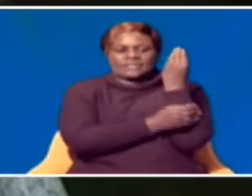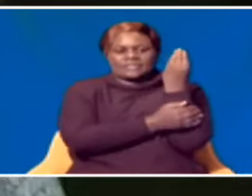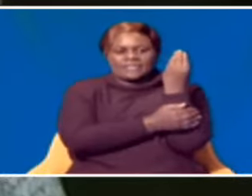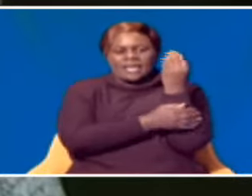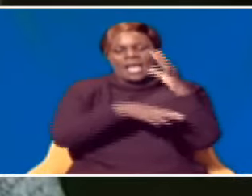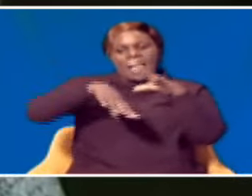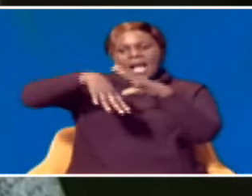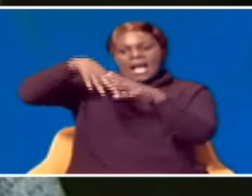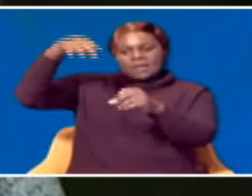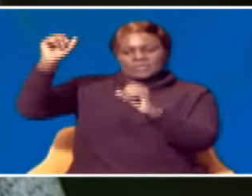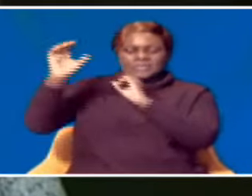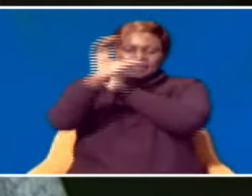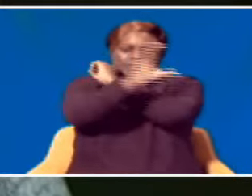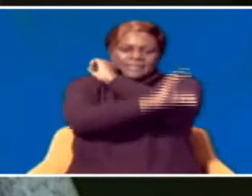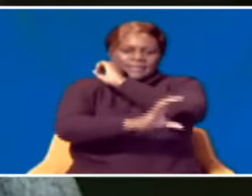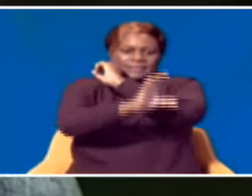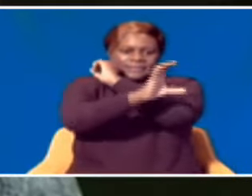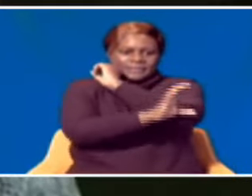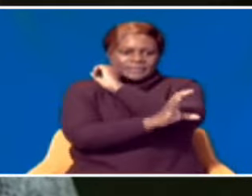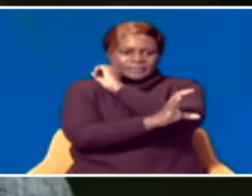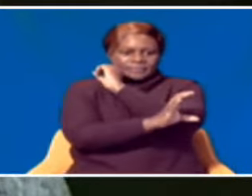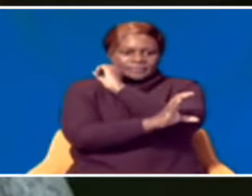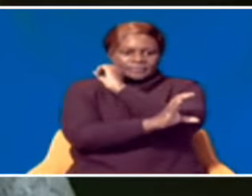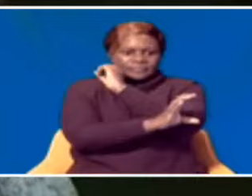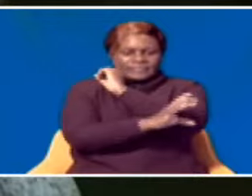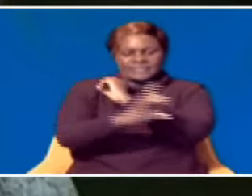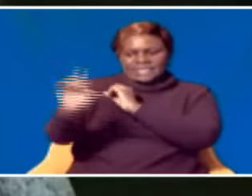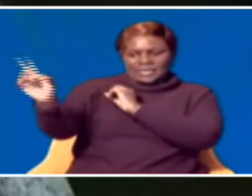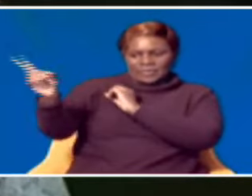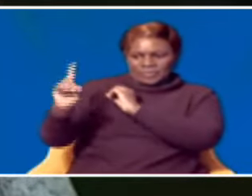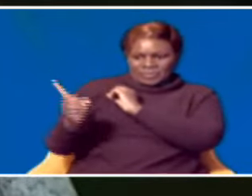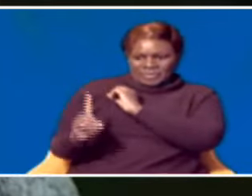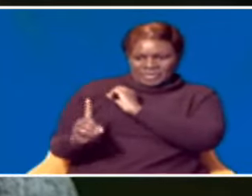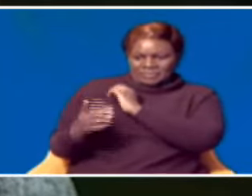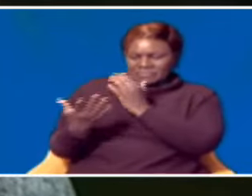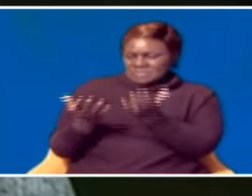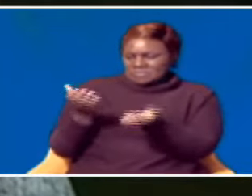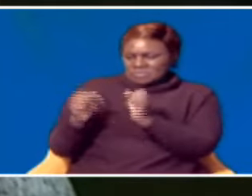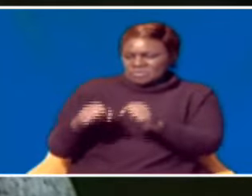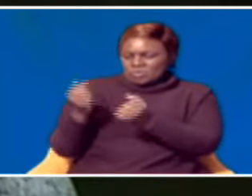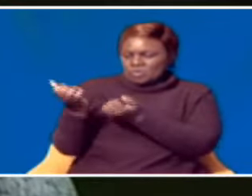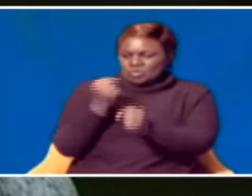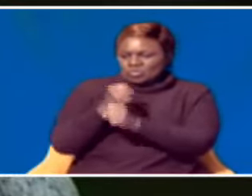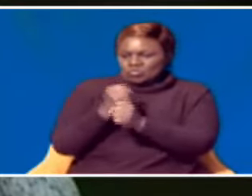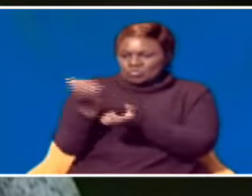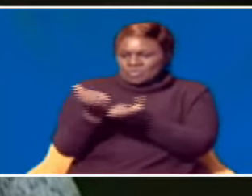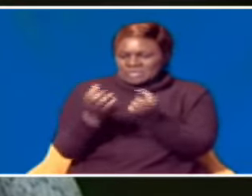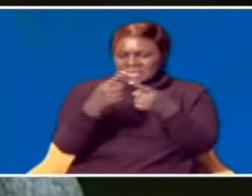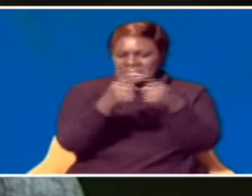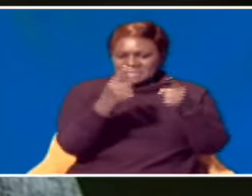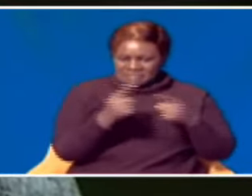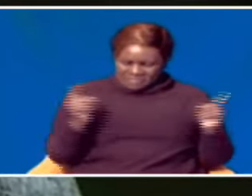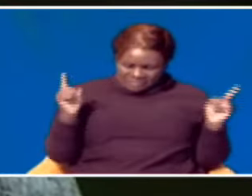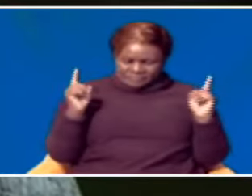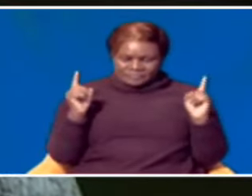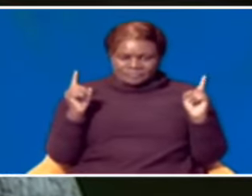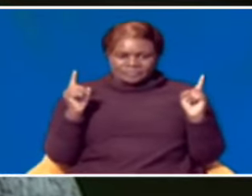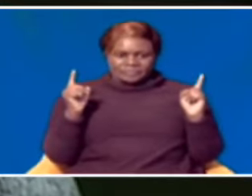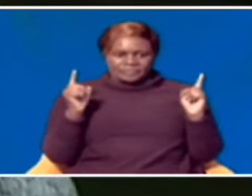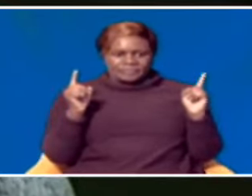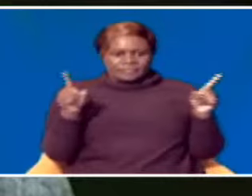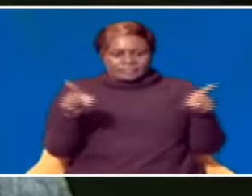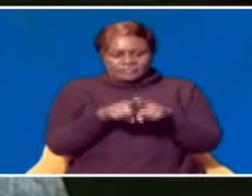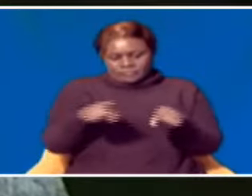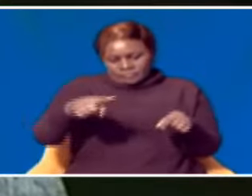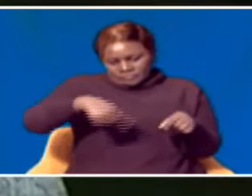hata nje Nairobi, wanaweza fanya biashara mbalimbali. Sisi